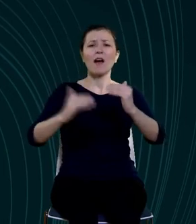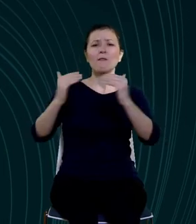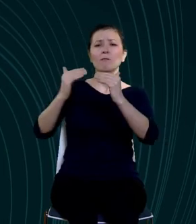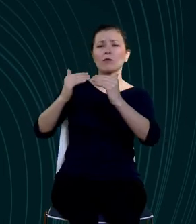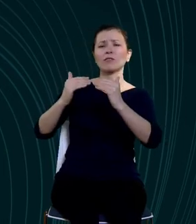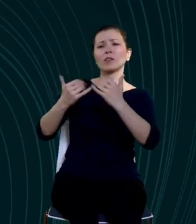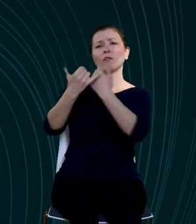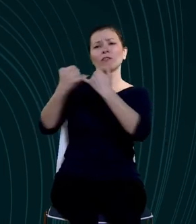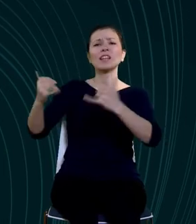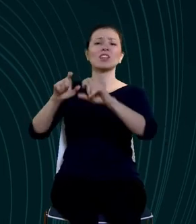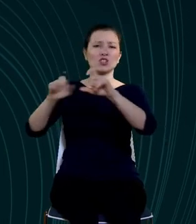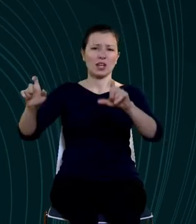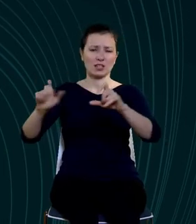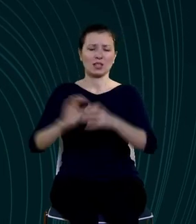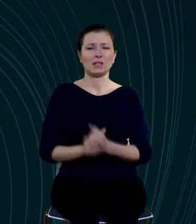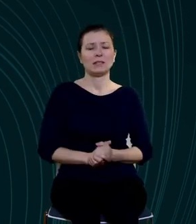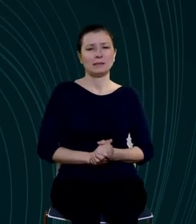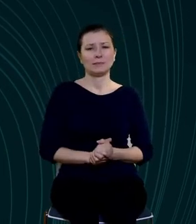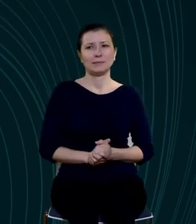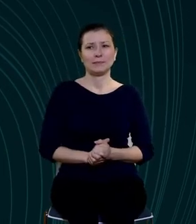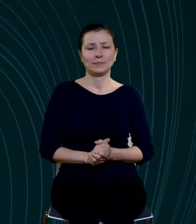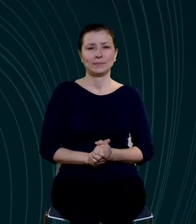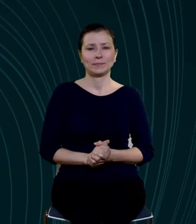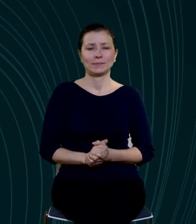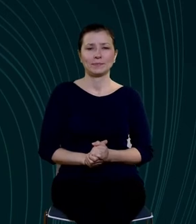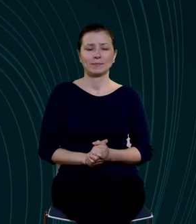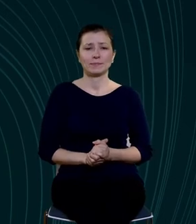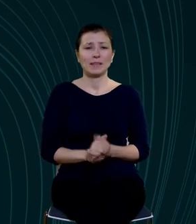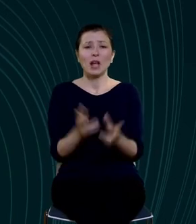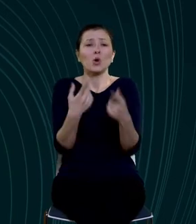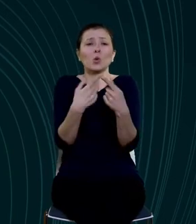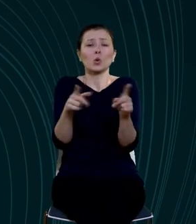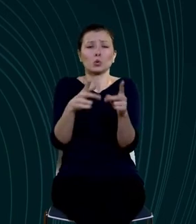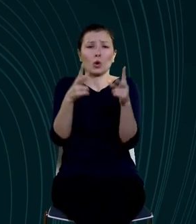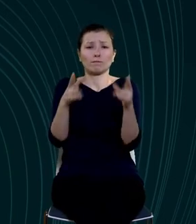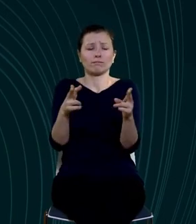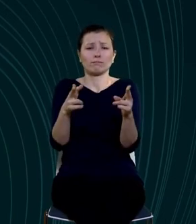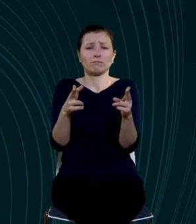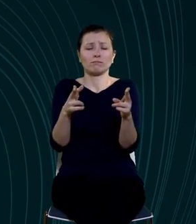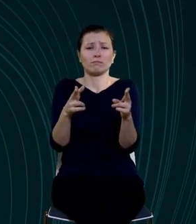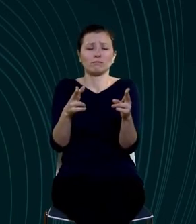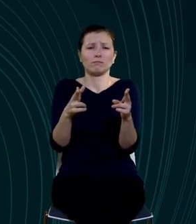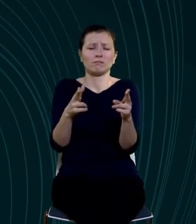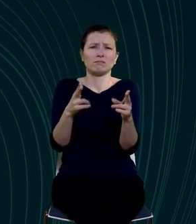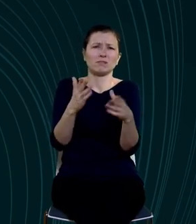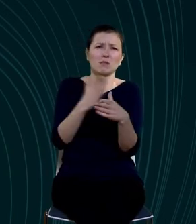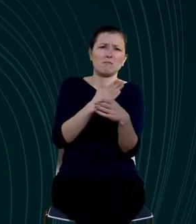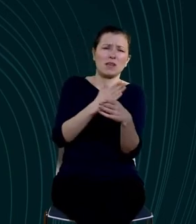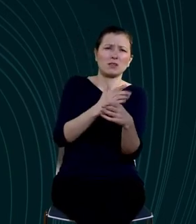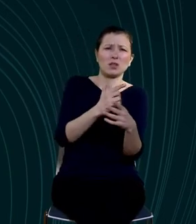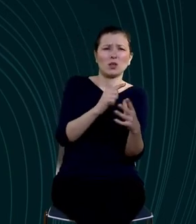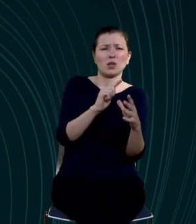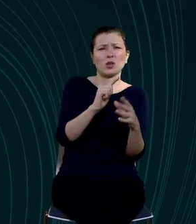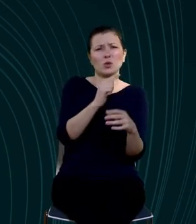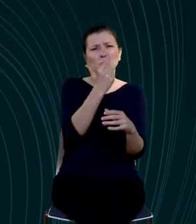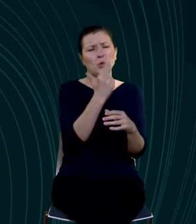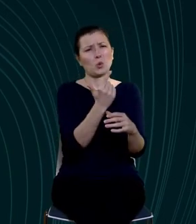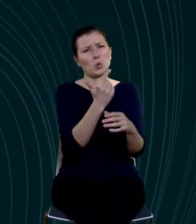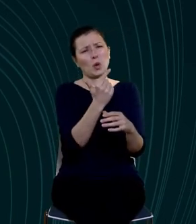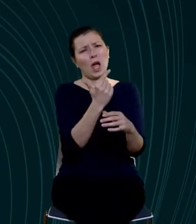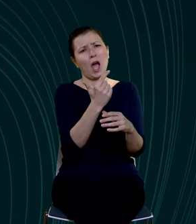pozostałej porze, w pozostałym czasie. Trwa to jednak dosyć krótko, bo to między tak średnio drugą a szóstą,